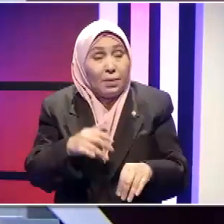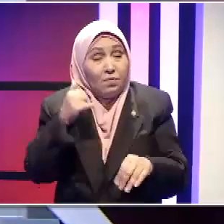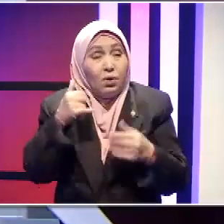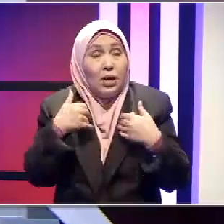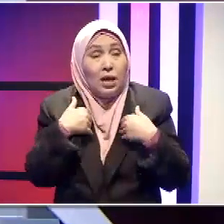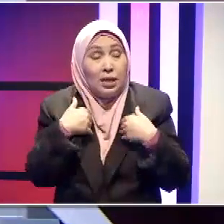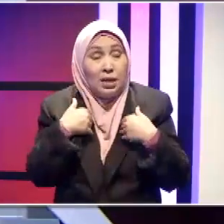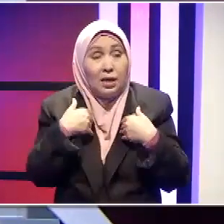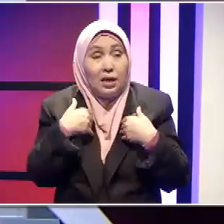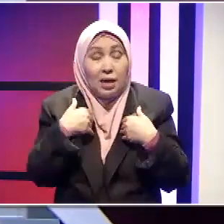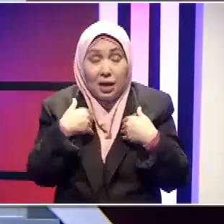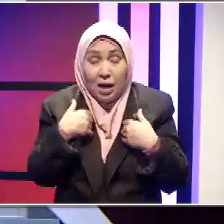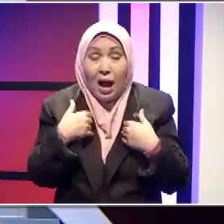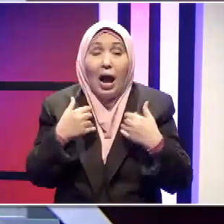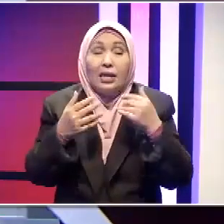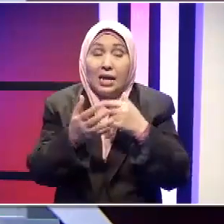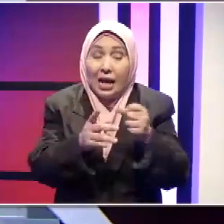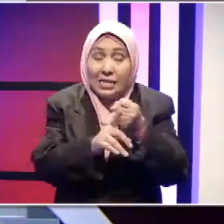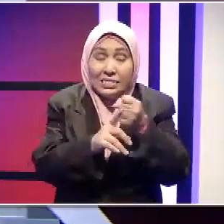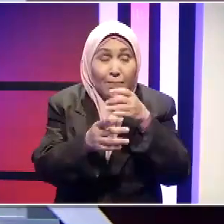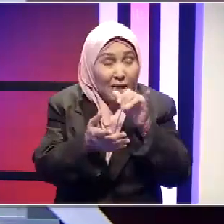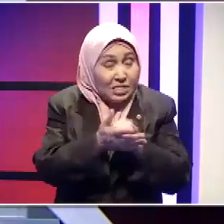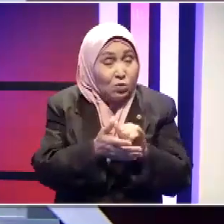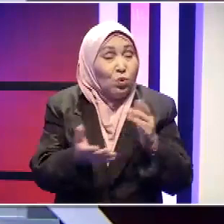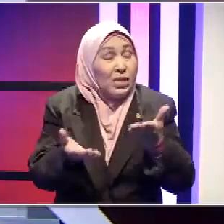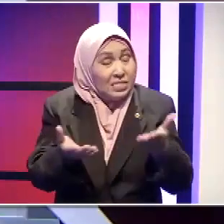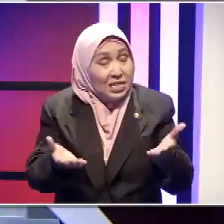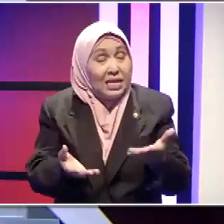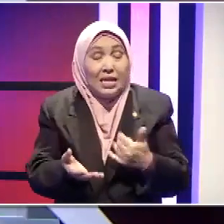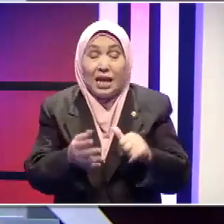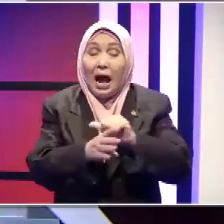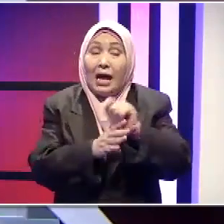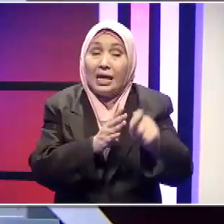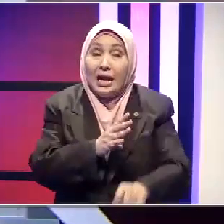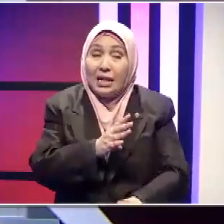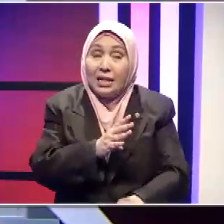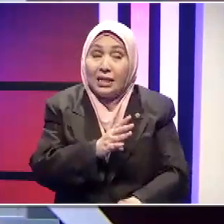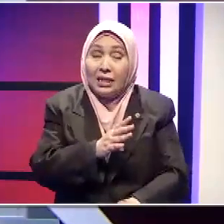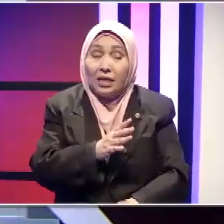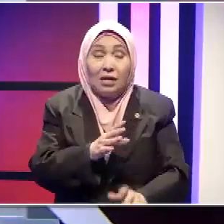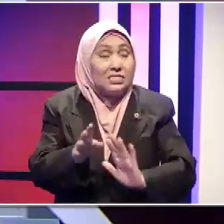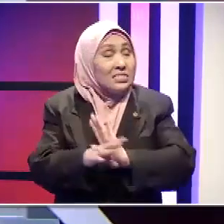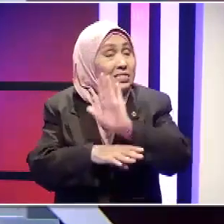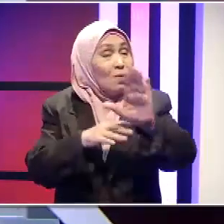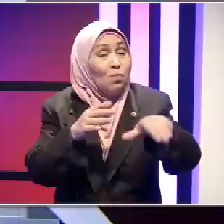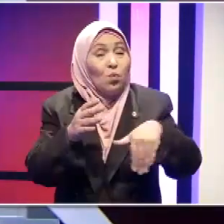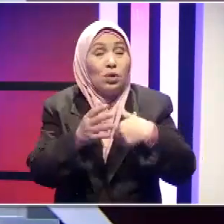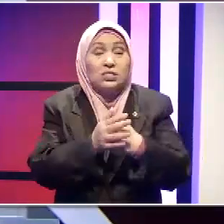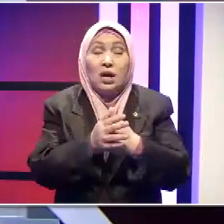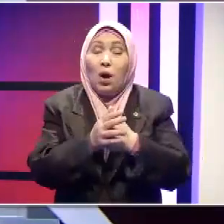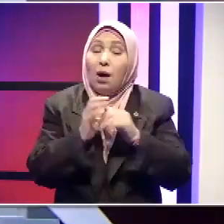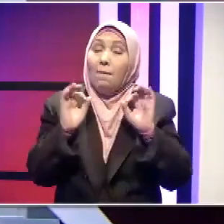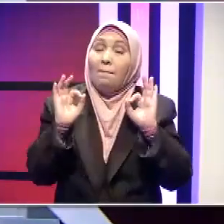tahu tangan eomma contohnya jadi ada azab kasih Tuh Disini di akhirat ini ialah bosan semuanya Rasul